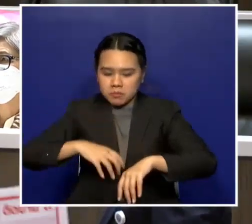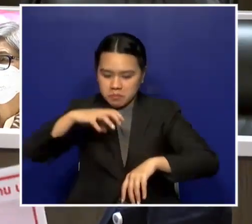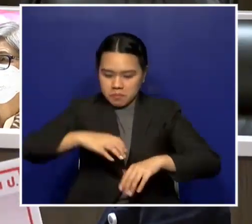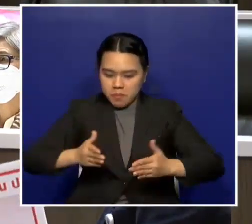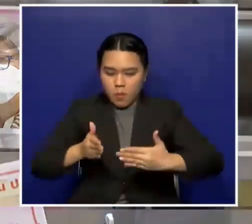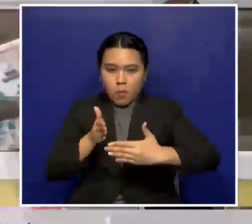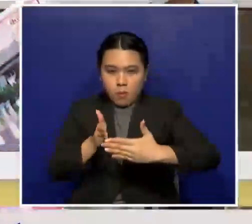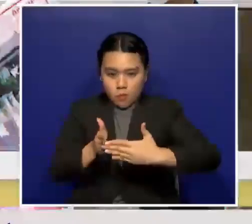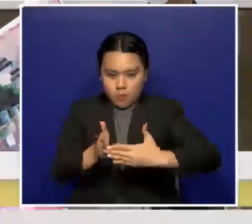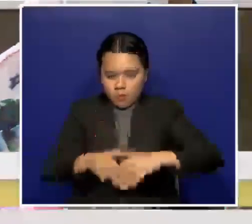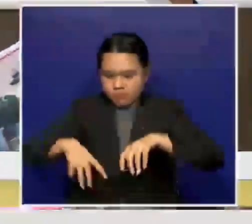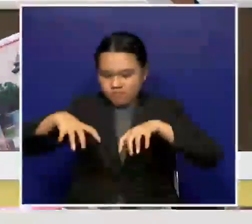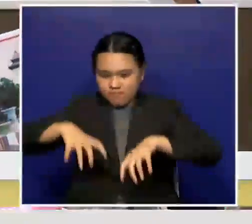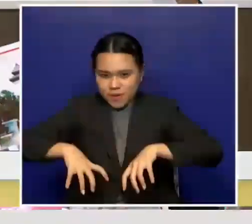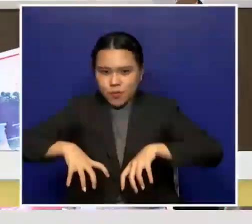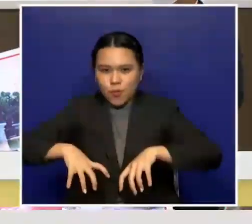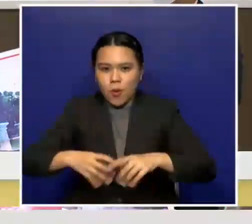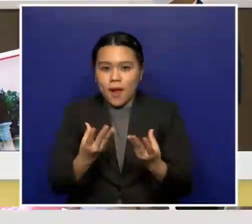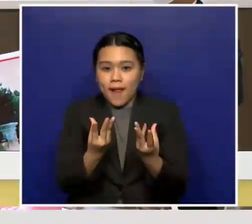องหลังคู่เลยเลขที่นะครับ